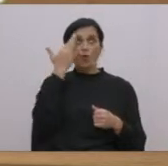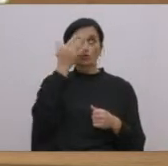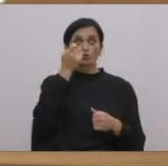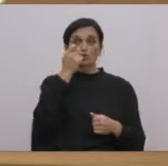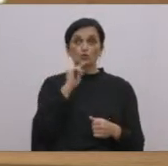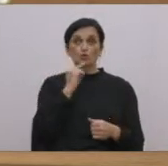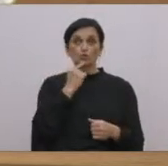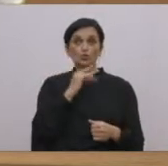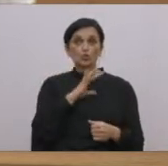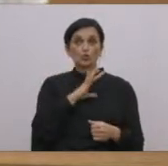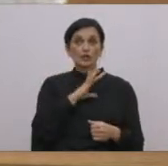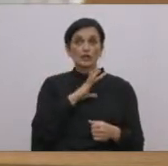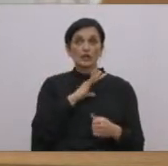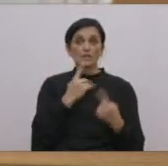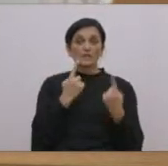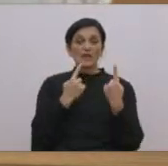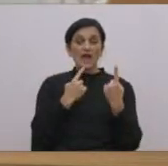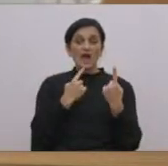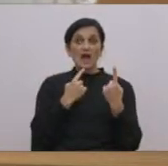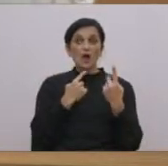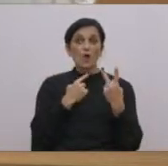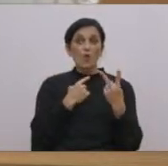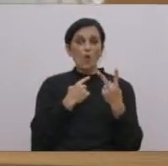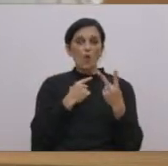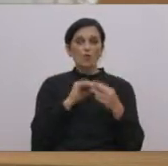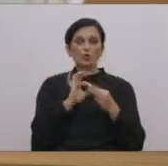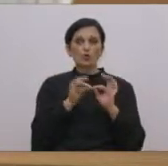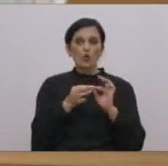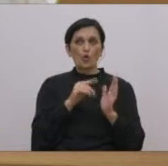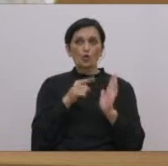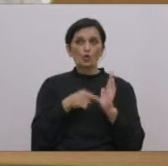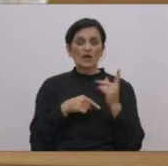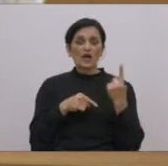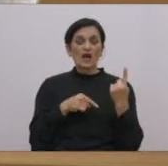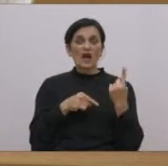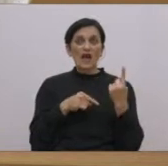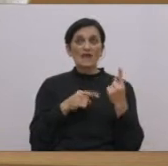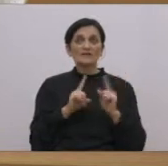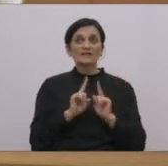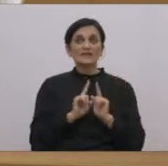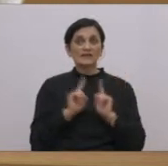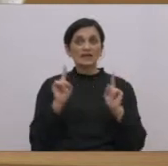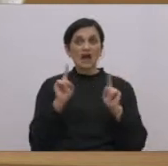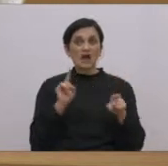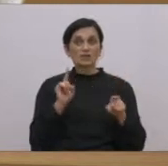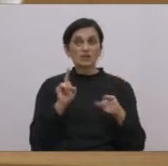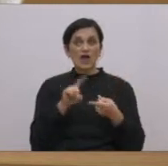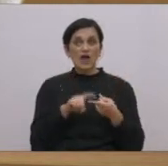იყო. ერთი ესეთი ორი კონკრეტული შეკითხვა მაქვს. ერთი განსაკუთრებულად